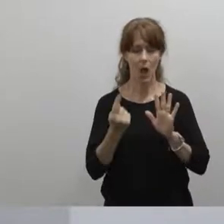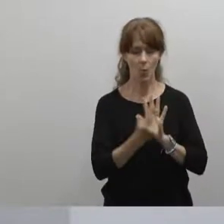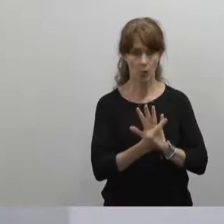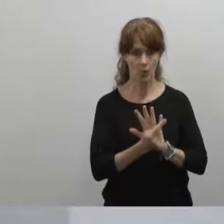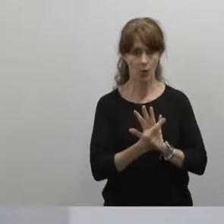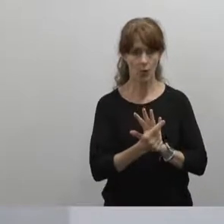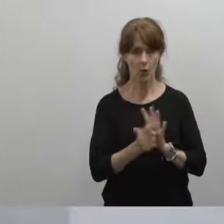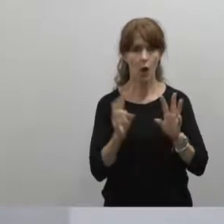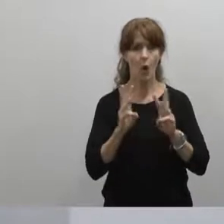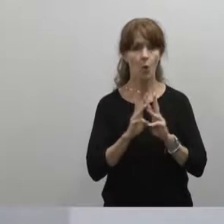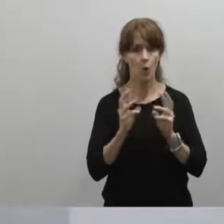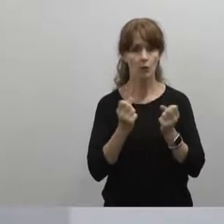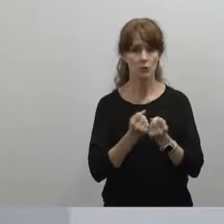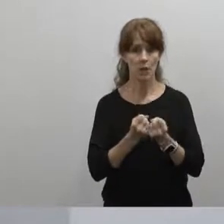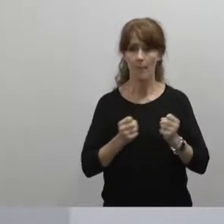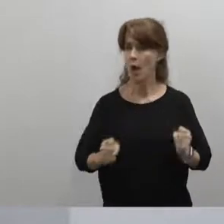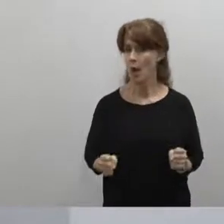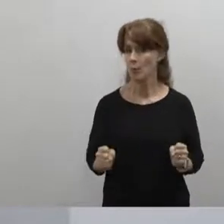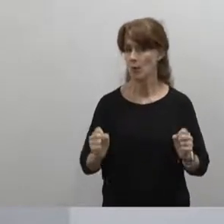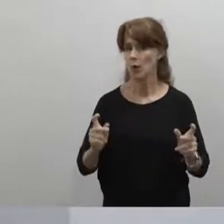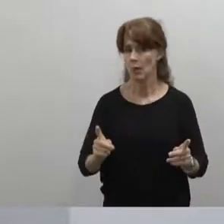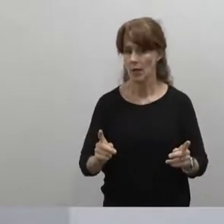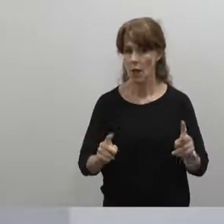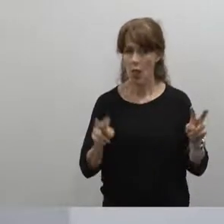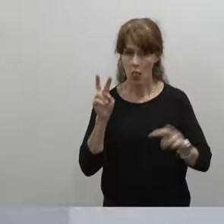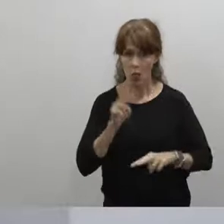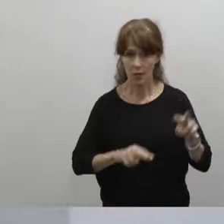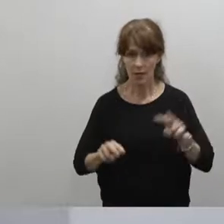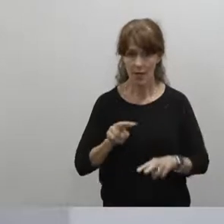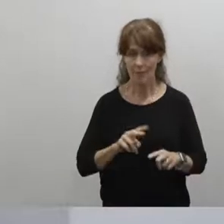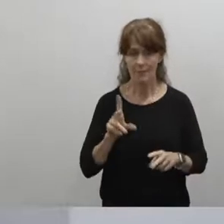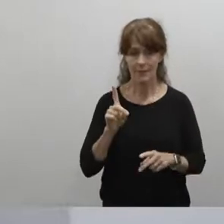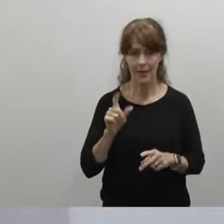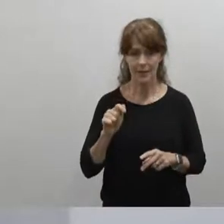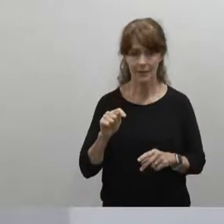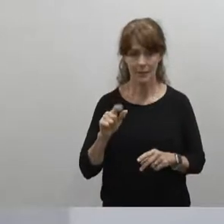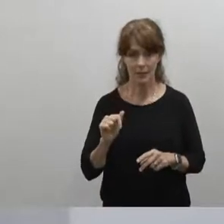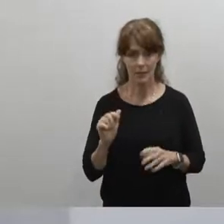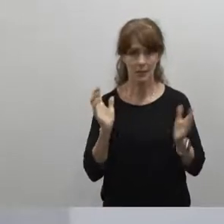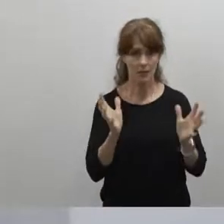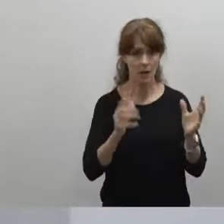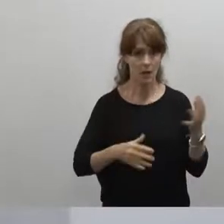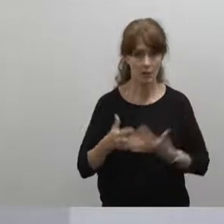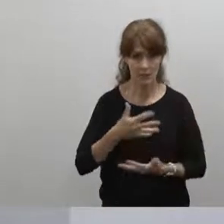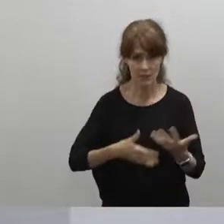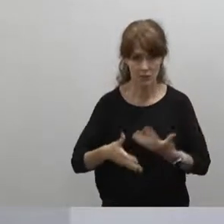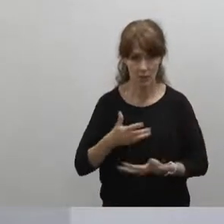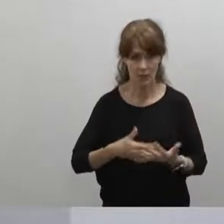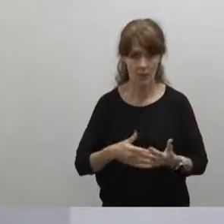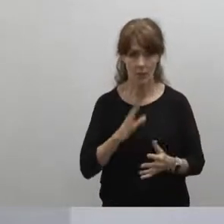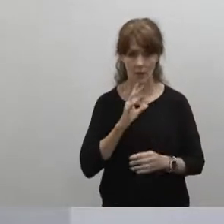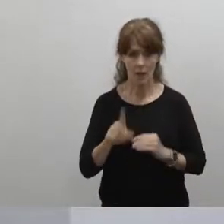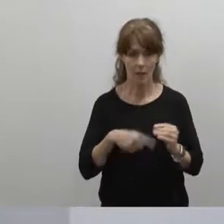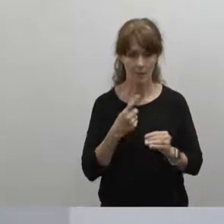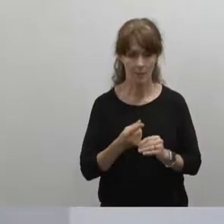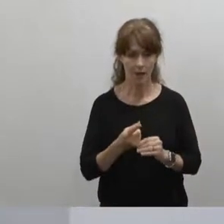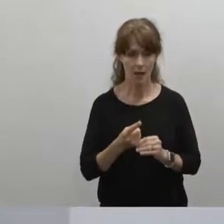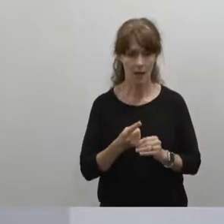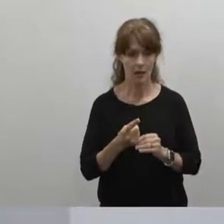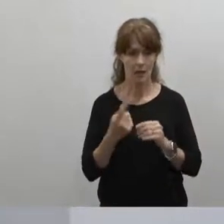cướp cướp nợ tam cả nhà camera sala riêng robot dùng năng anh dùng năng pin net mưa làm pin tin là